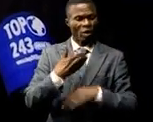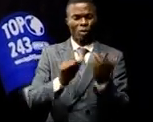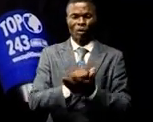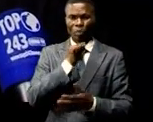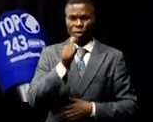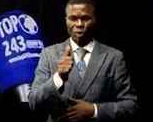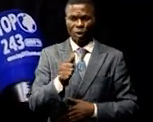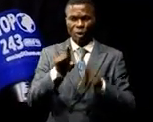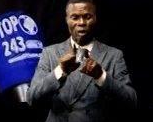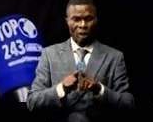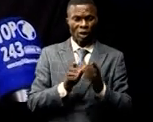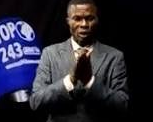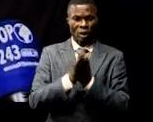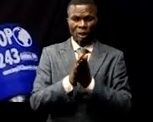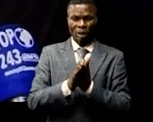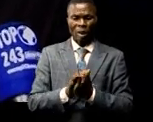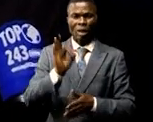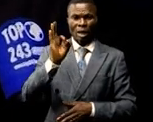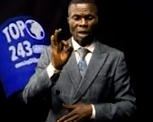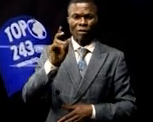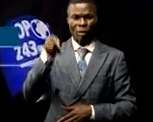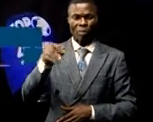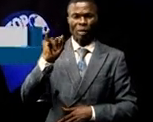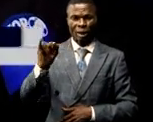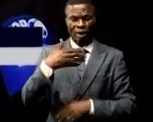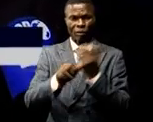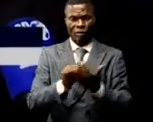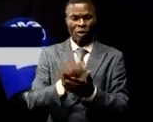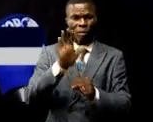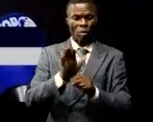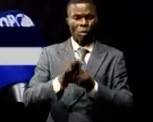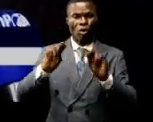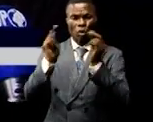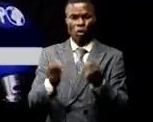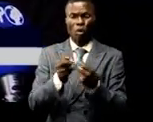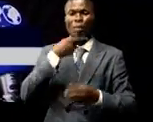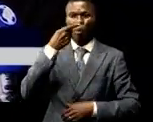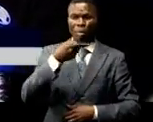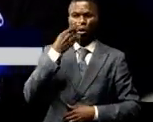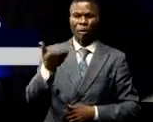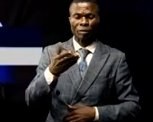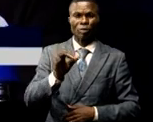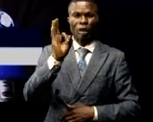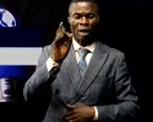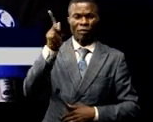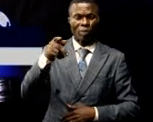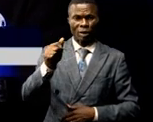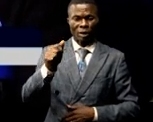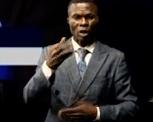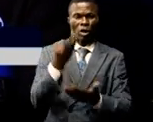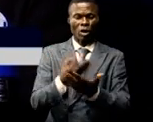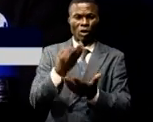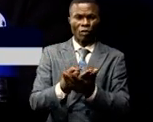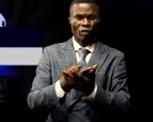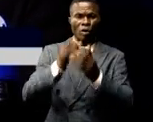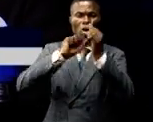j'ai aussi fait attention à ce que le FPI fait. Parce que beaucoup de collègues sont intervenus pour dire que le FPI ne sait pas recouvrer les prêts qu'il accorde